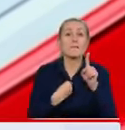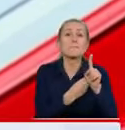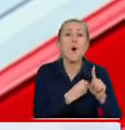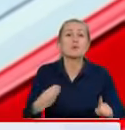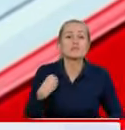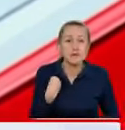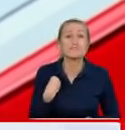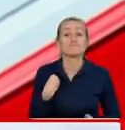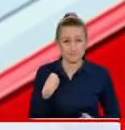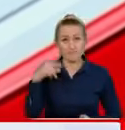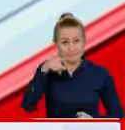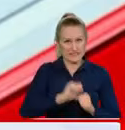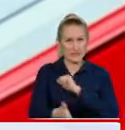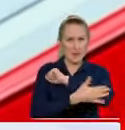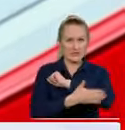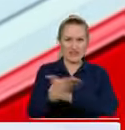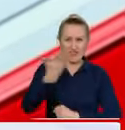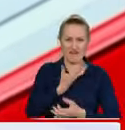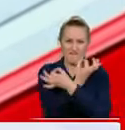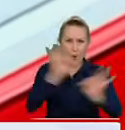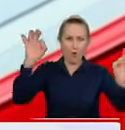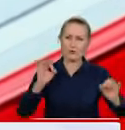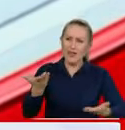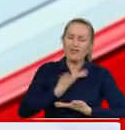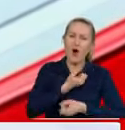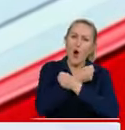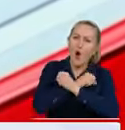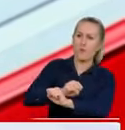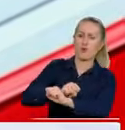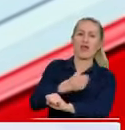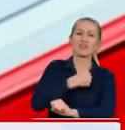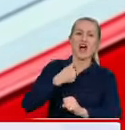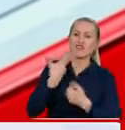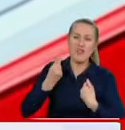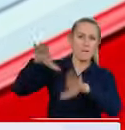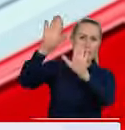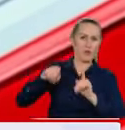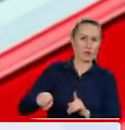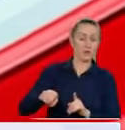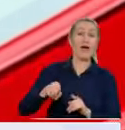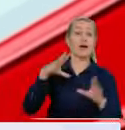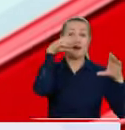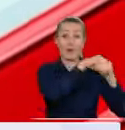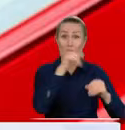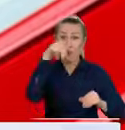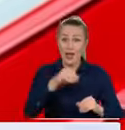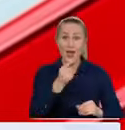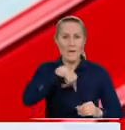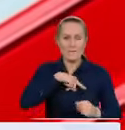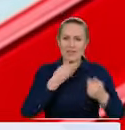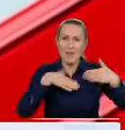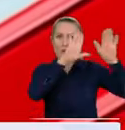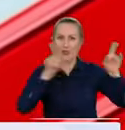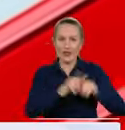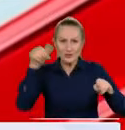nas to podstawa wolności i obrony naszej suwerenności. W Unii Europejskiej również tą suwerenność musimy